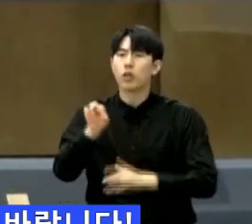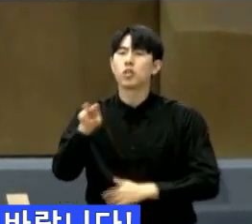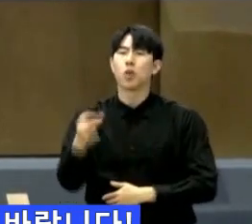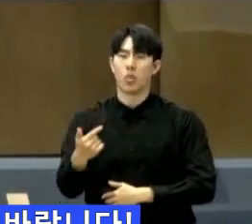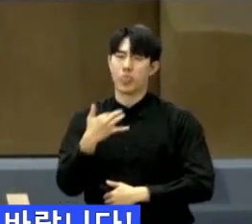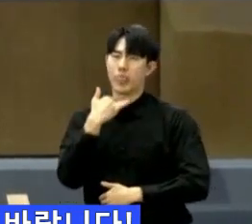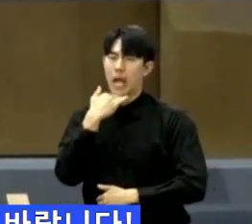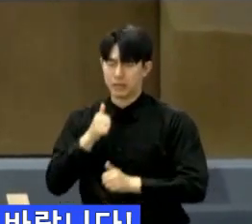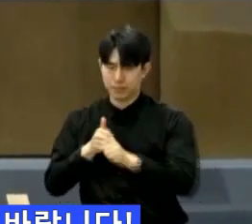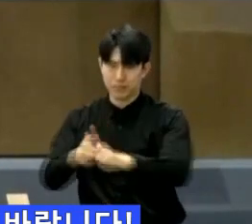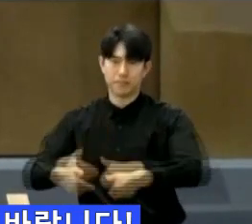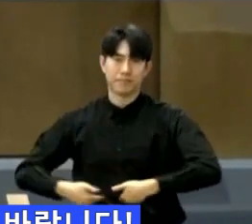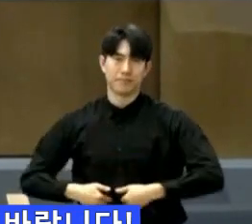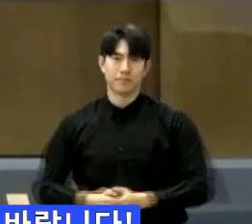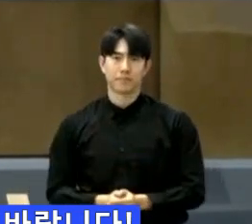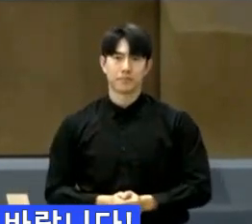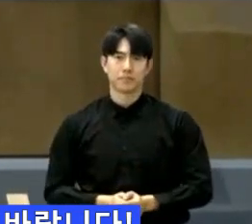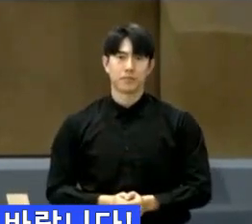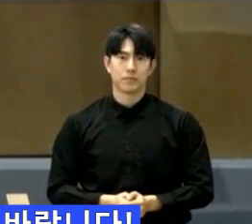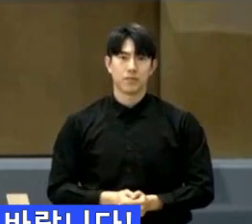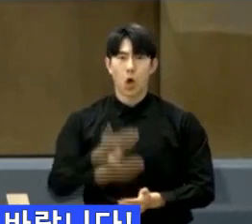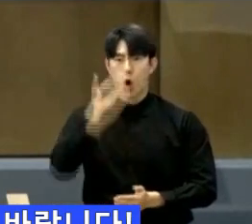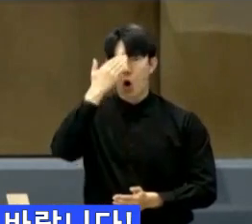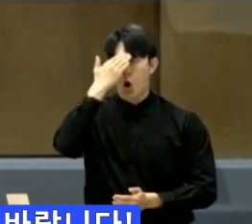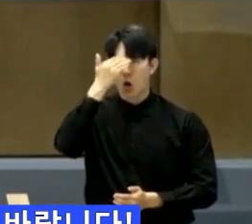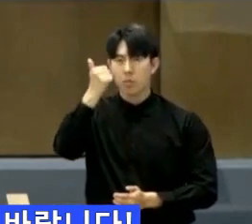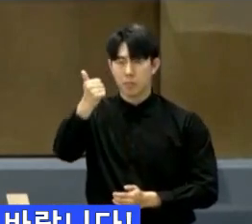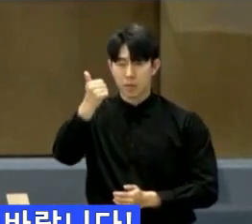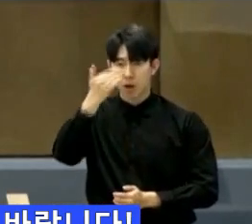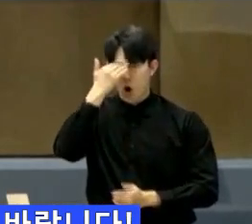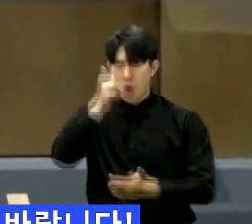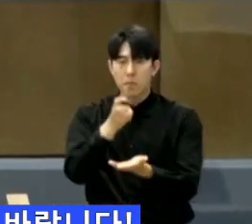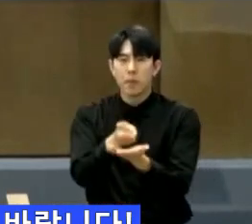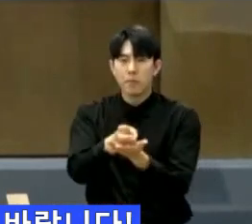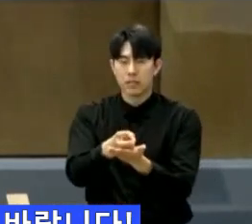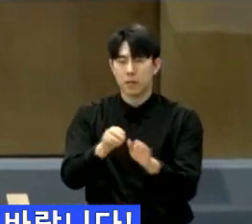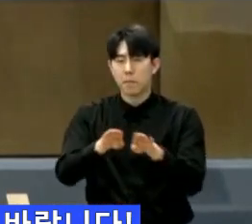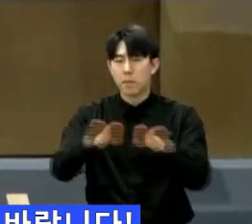같게, 다른 것은 다르게 우리 헌법이 천명하는 평등의 원칙입니다.